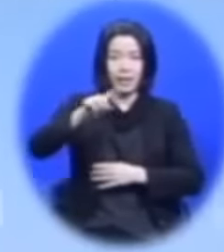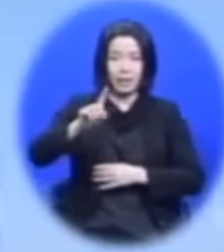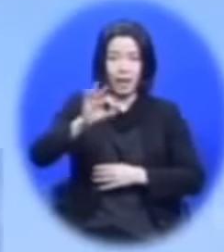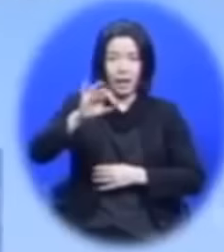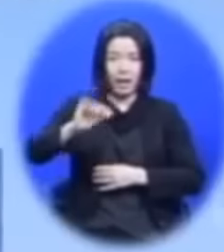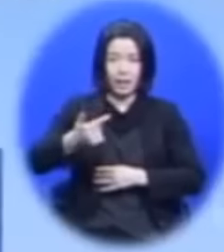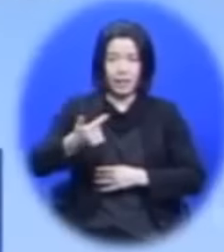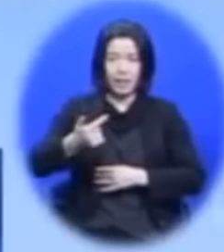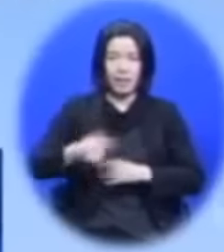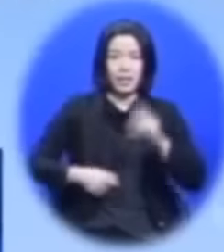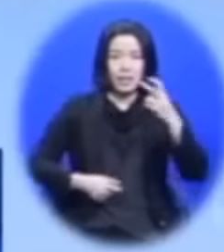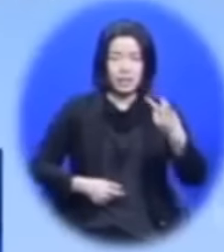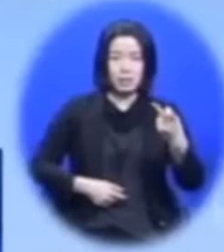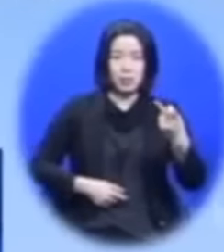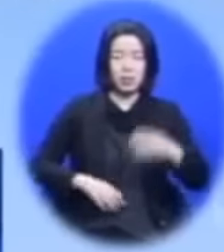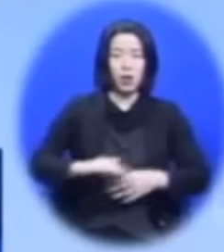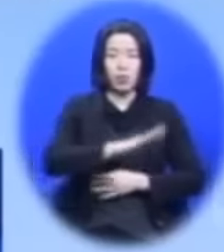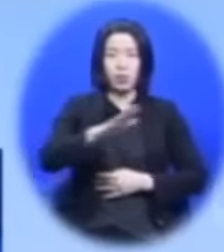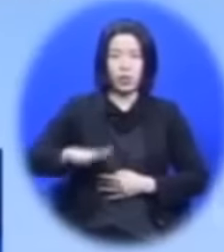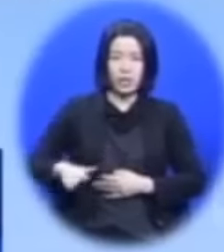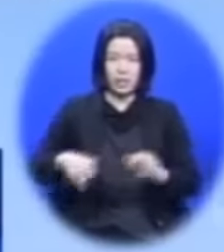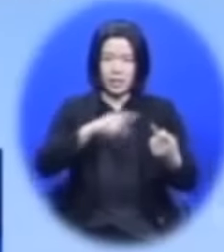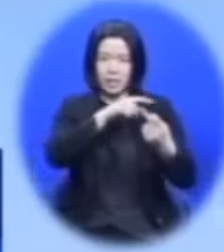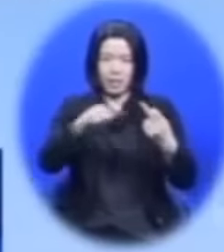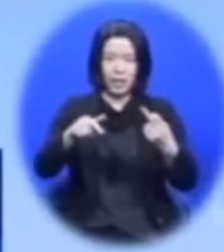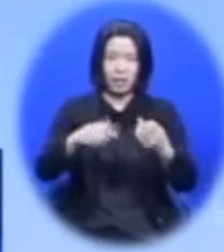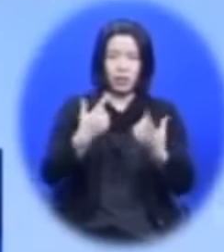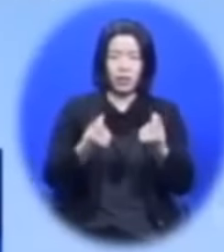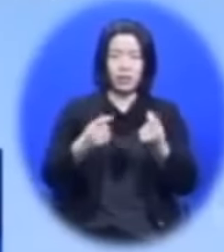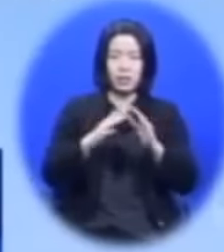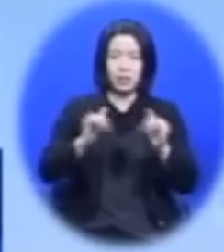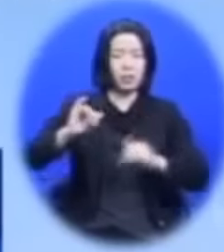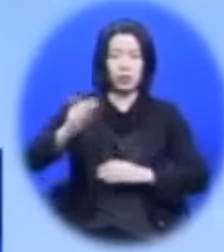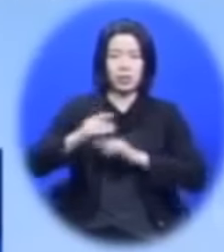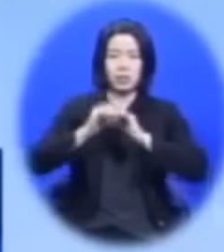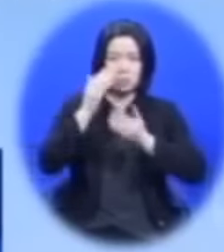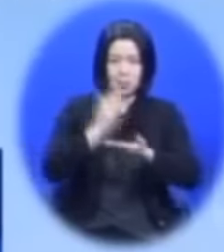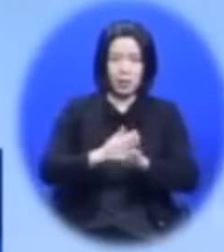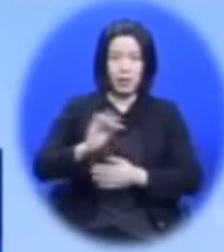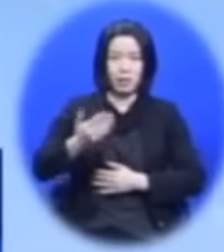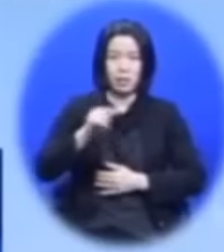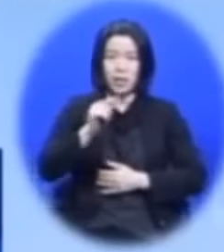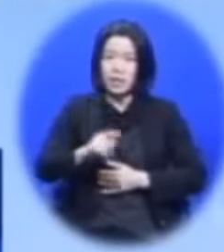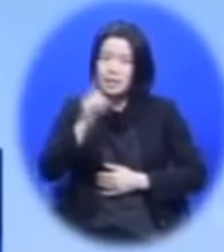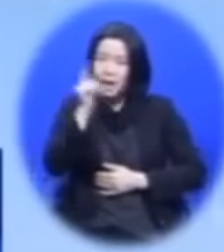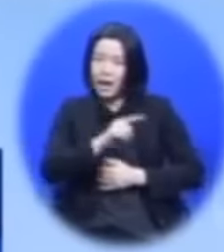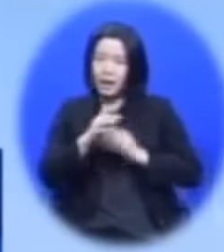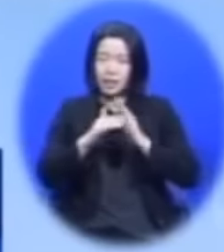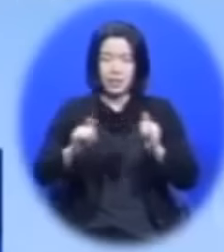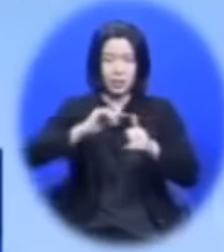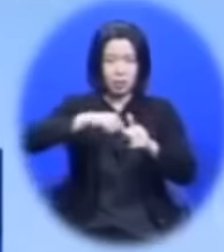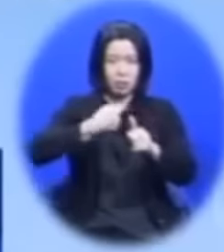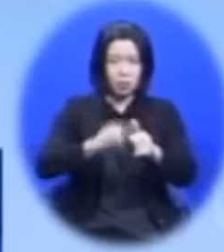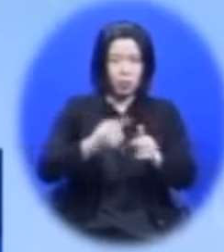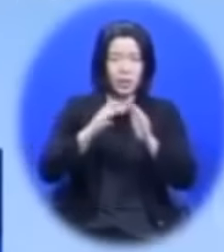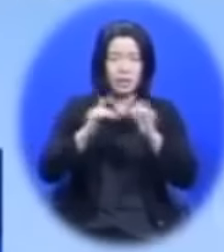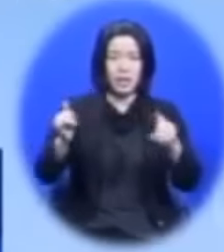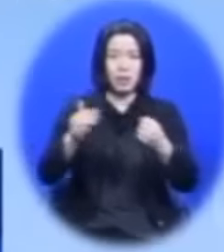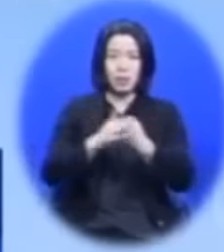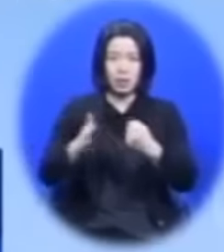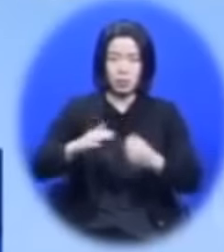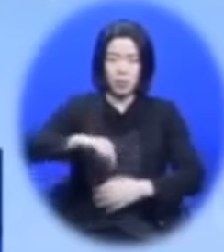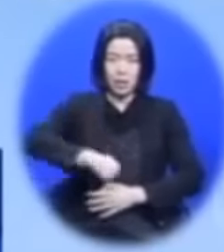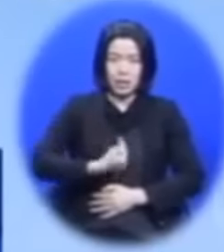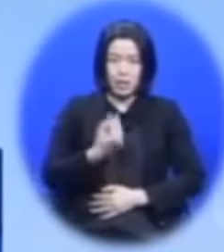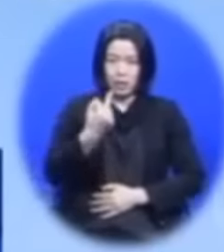12절에 우리는 가인과 같은 사람이 되지 말아야 합니다. 그는 악한 자에게 속한 사람이어서